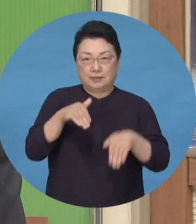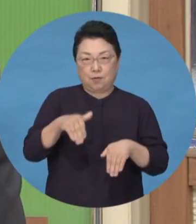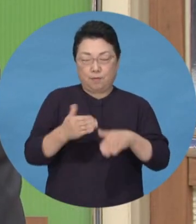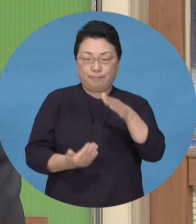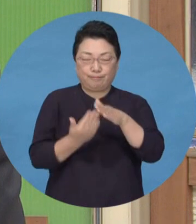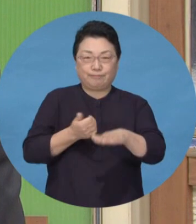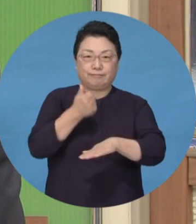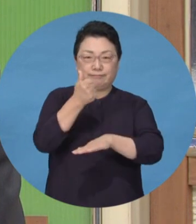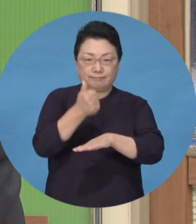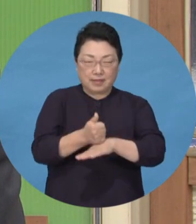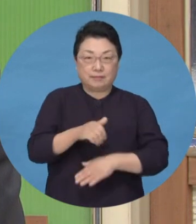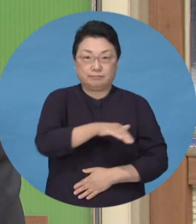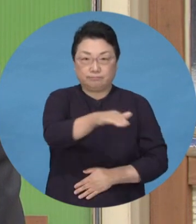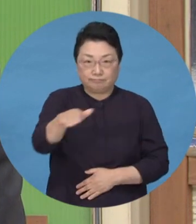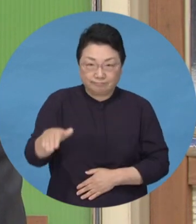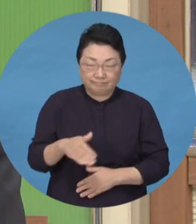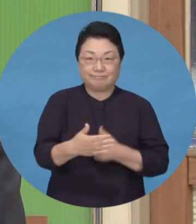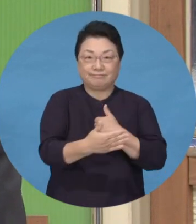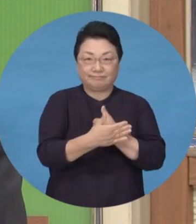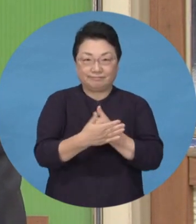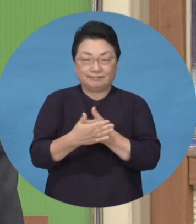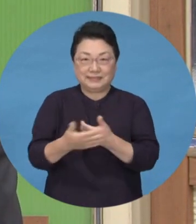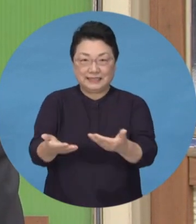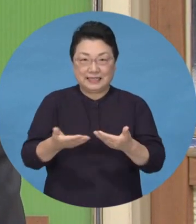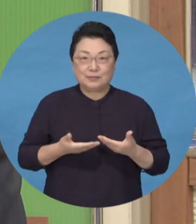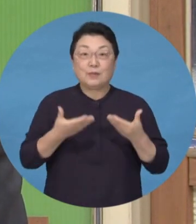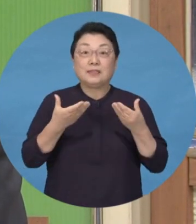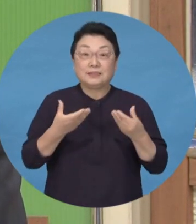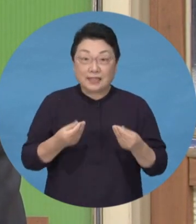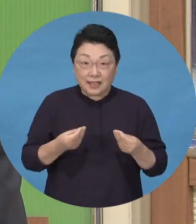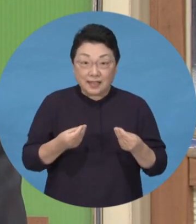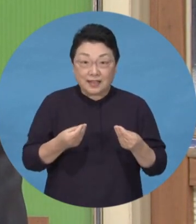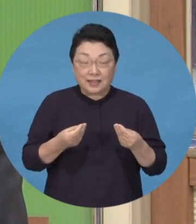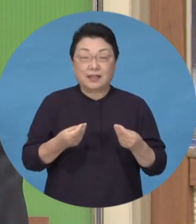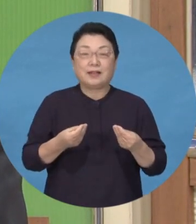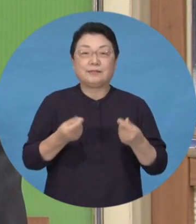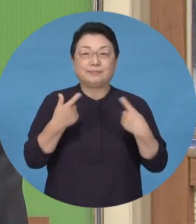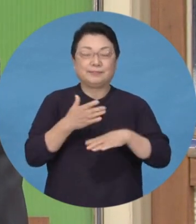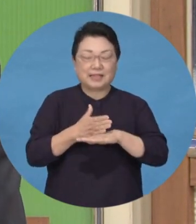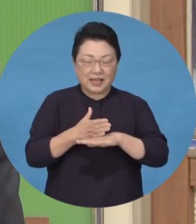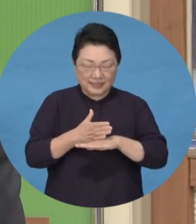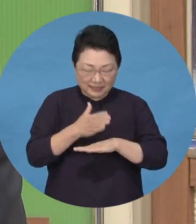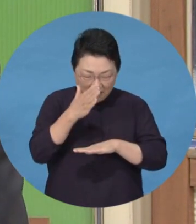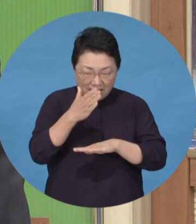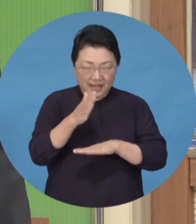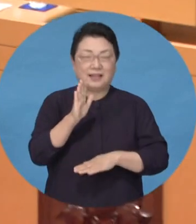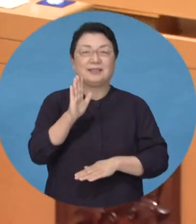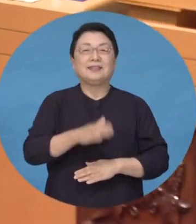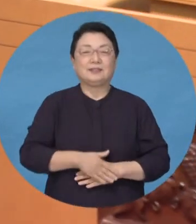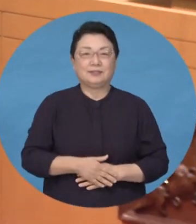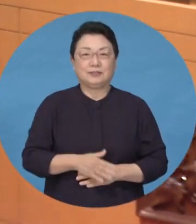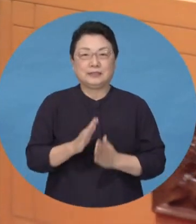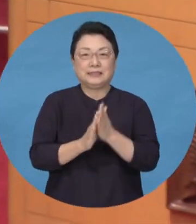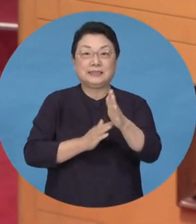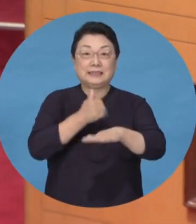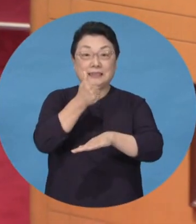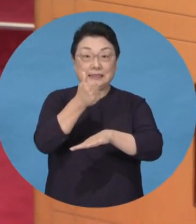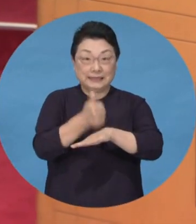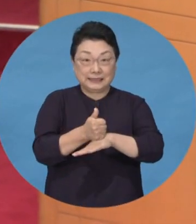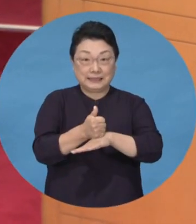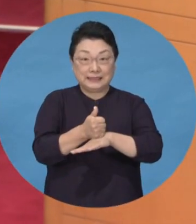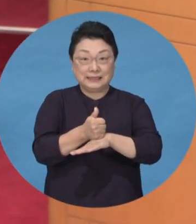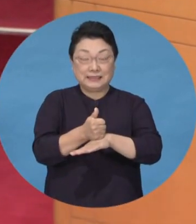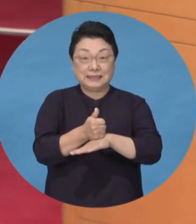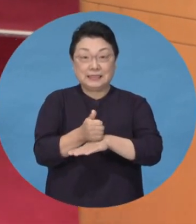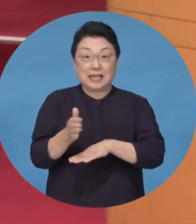多くの皆様にご支援をいただいた事に日々感謝をしております知事就任さ